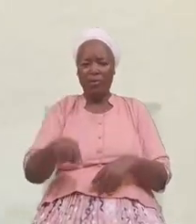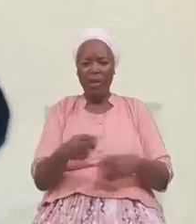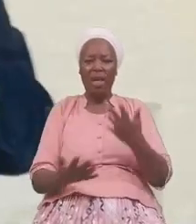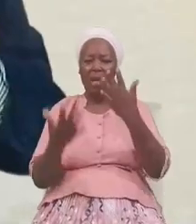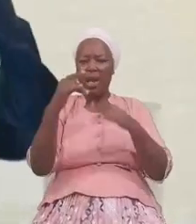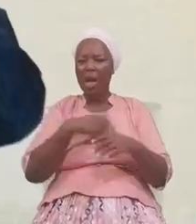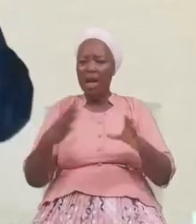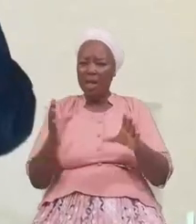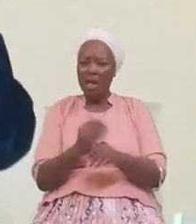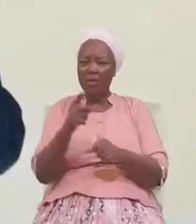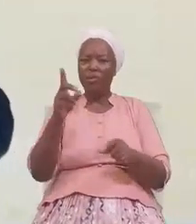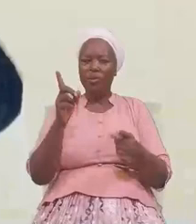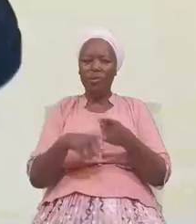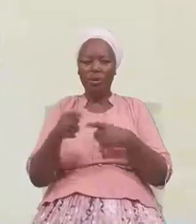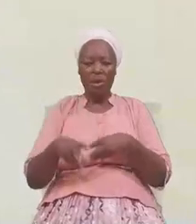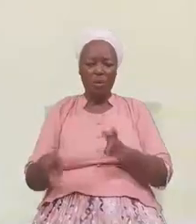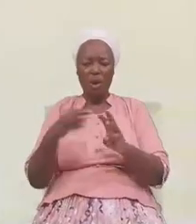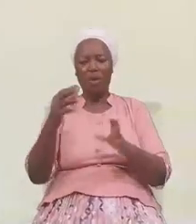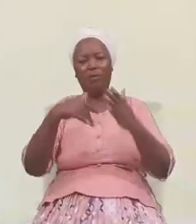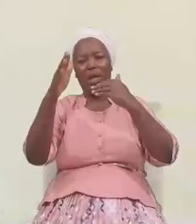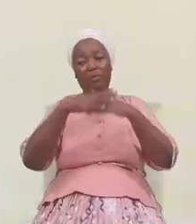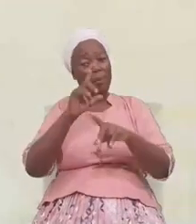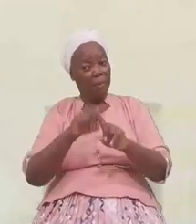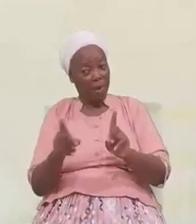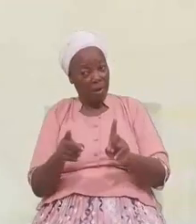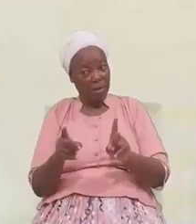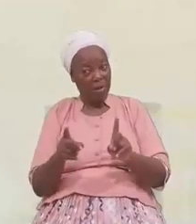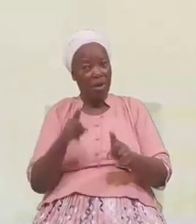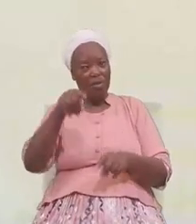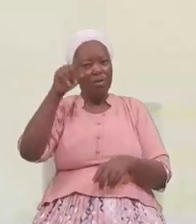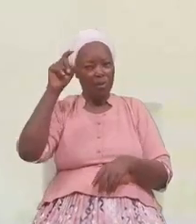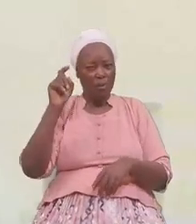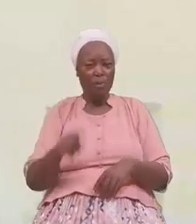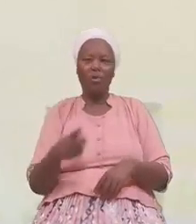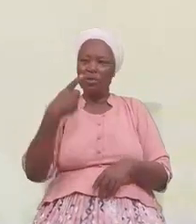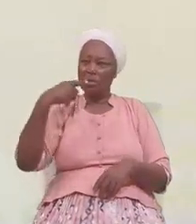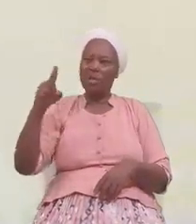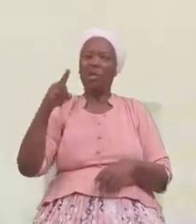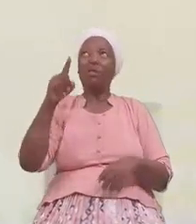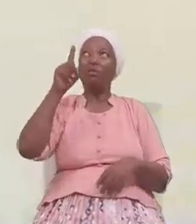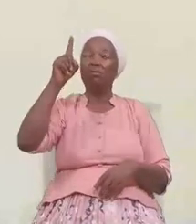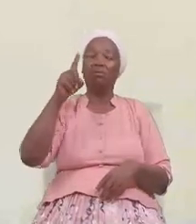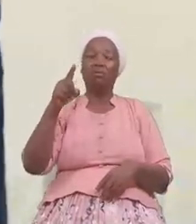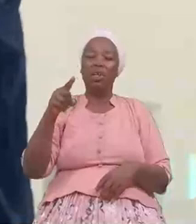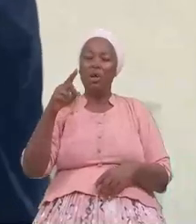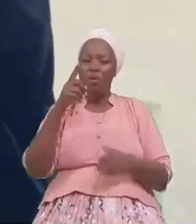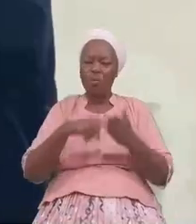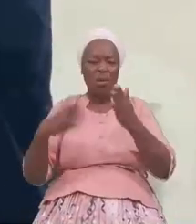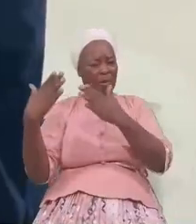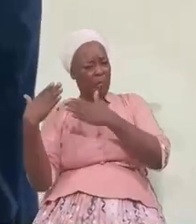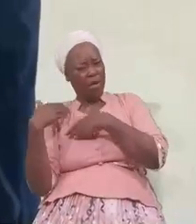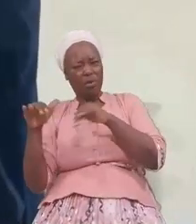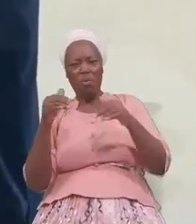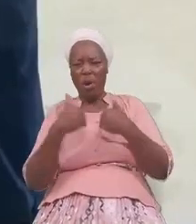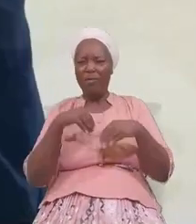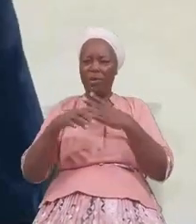t'amener sur le chemin du ciel. Mais tu dois le lui dire. Quel fardeau as-tu dans ton cœur?